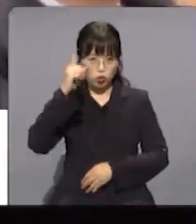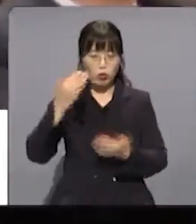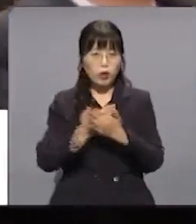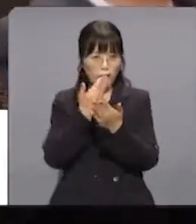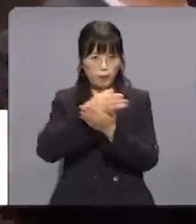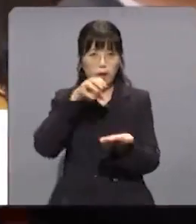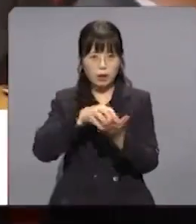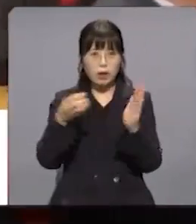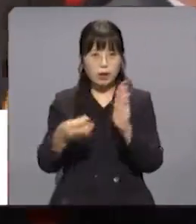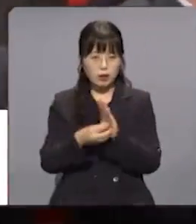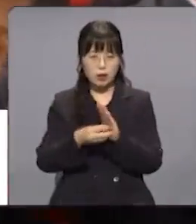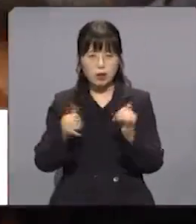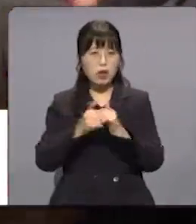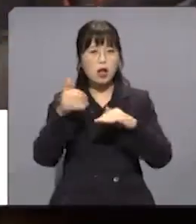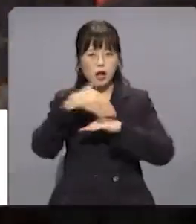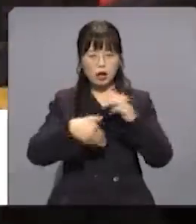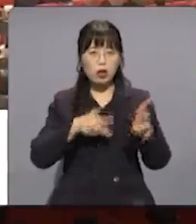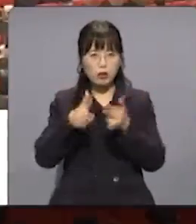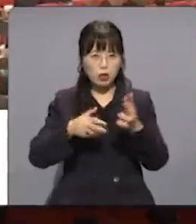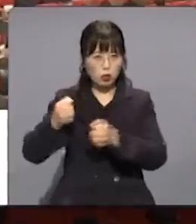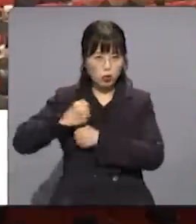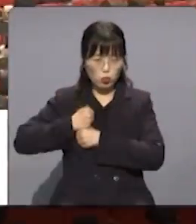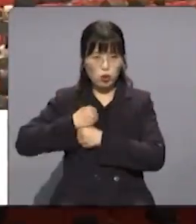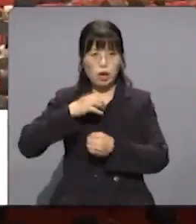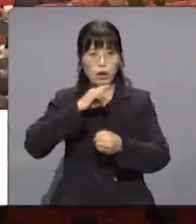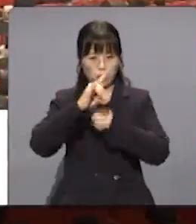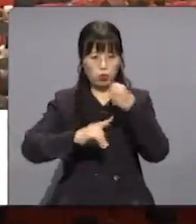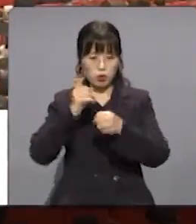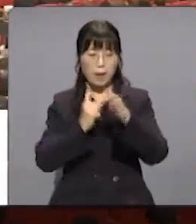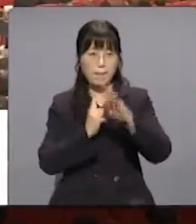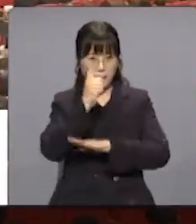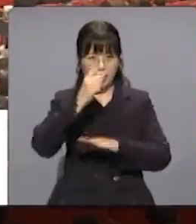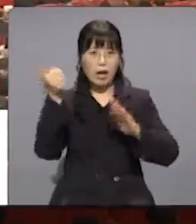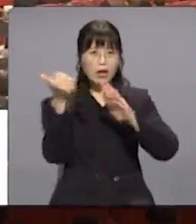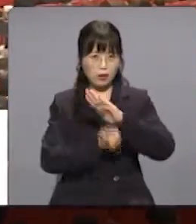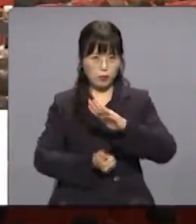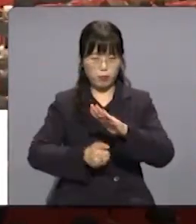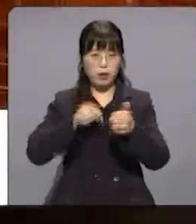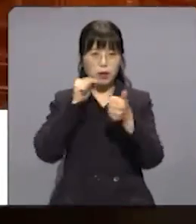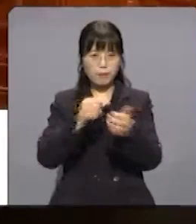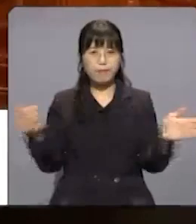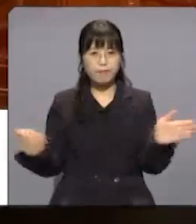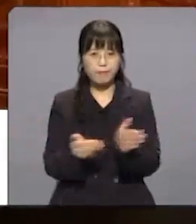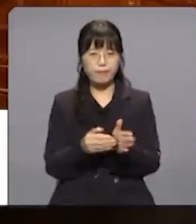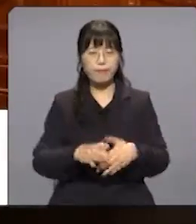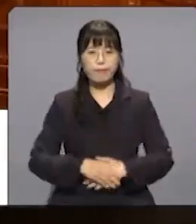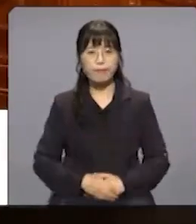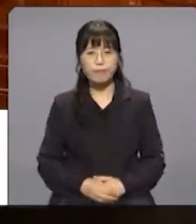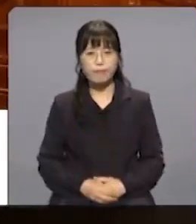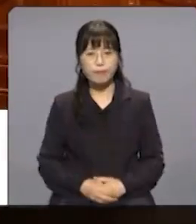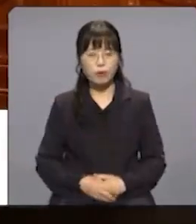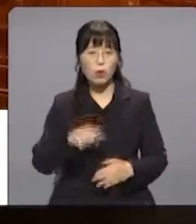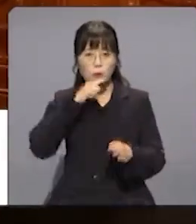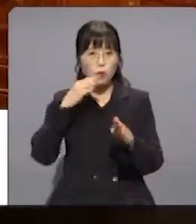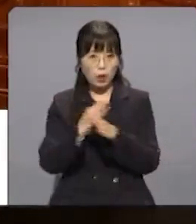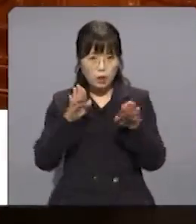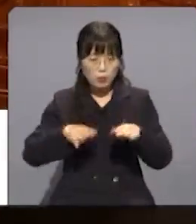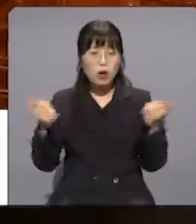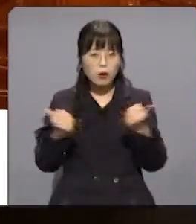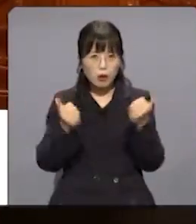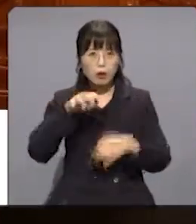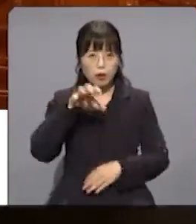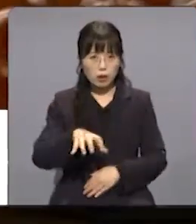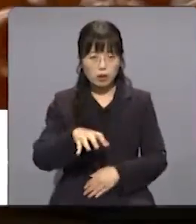부문에서 중대한 전략적 사업인 군사정찰 위성 발사에서 실패한 것이라고 지적했습니다 북한의 이번